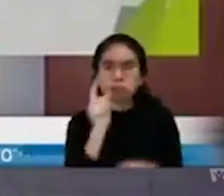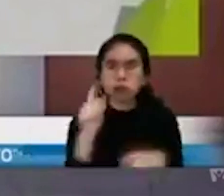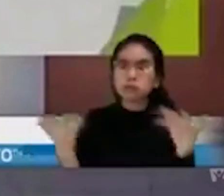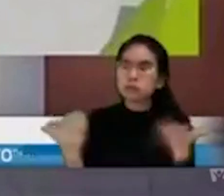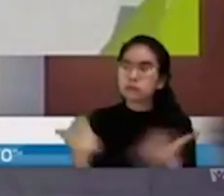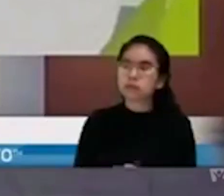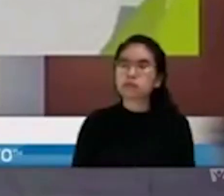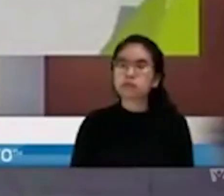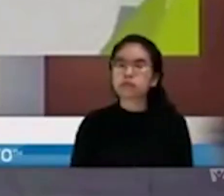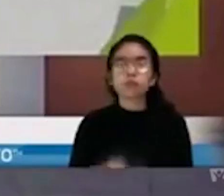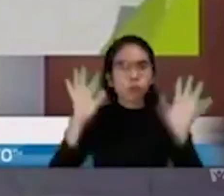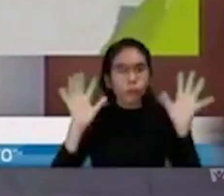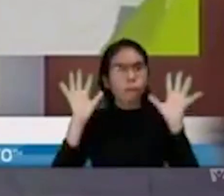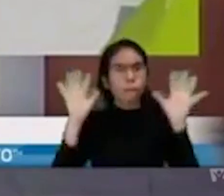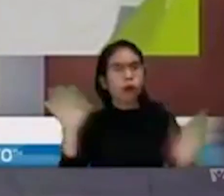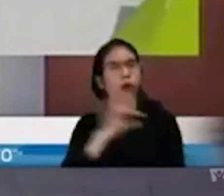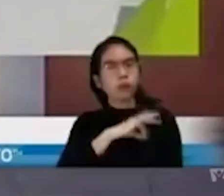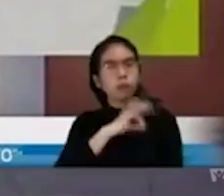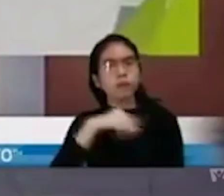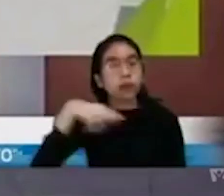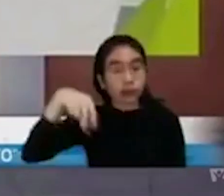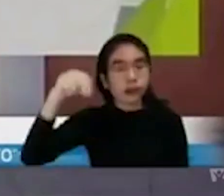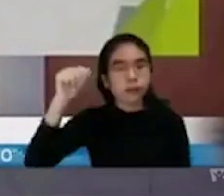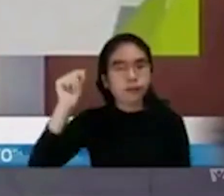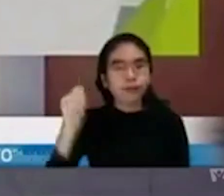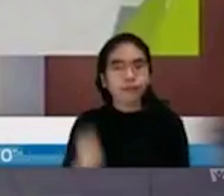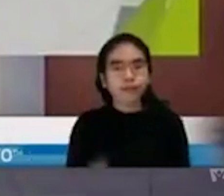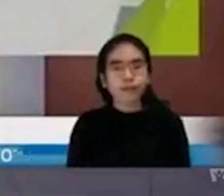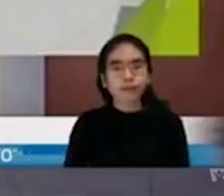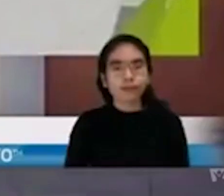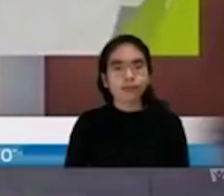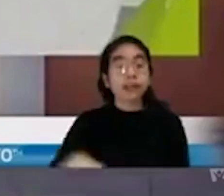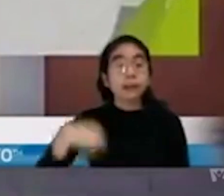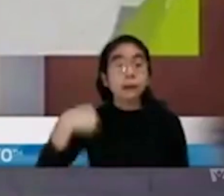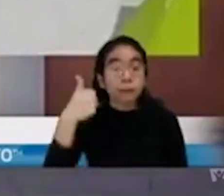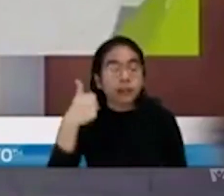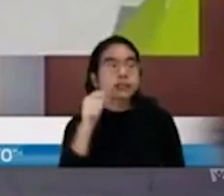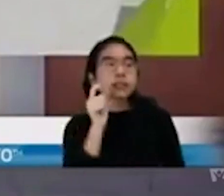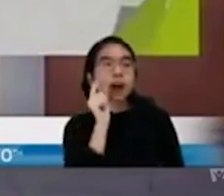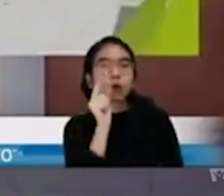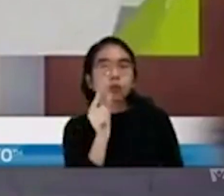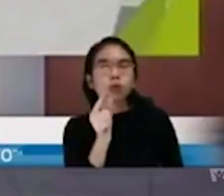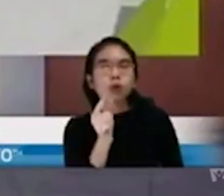garam. Bisa saja merangsang selera